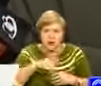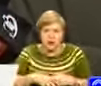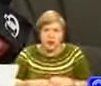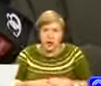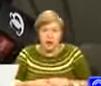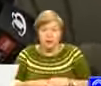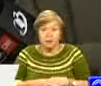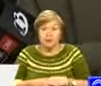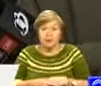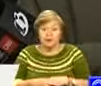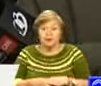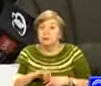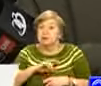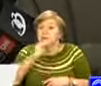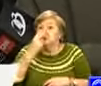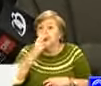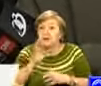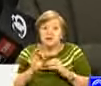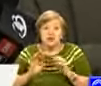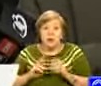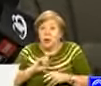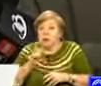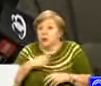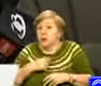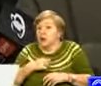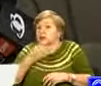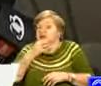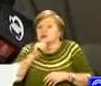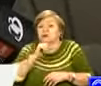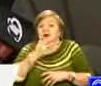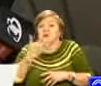site-ul ministerului. Nu l-am văzut, nu pot să mai exprim. Dar